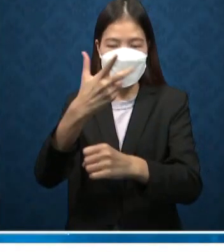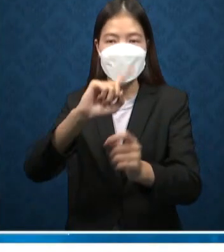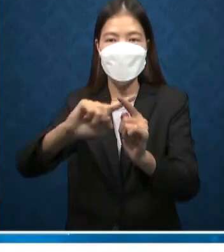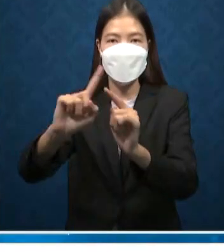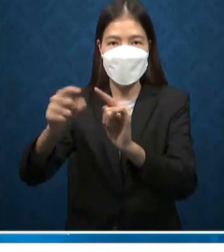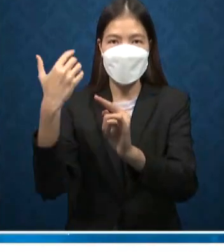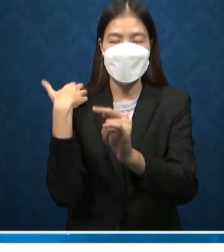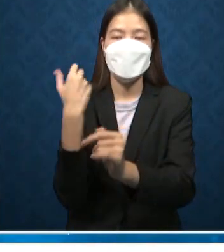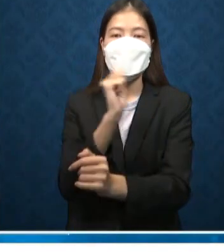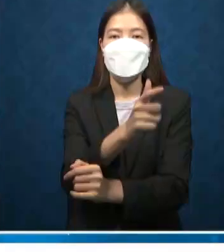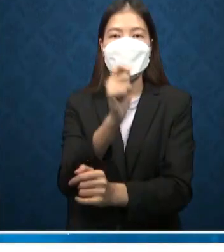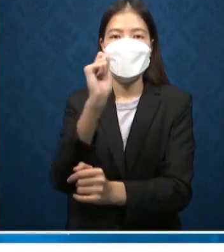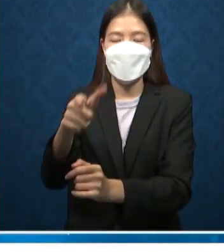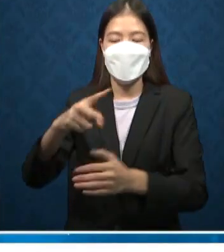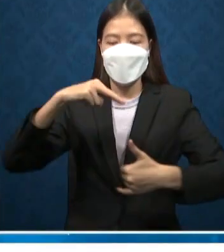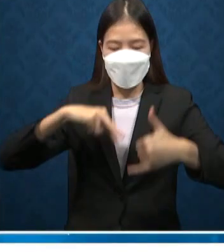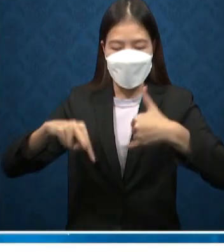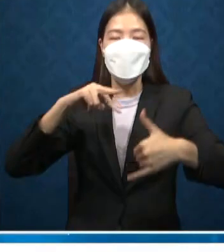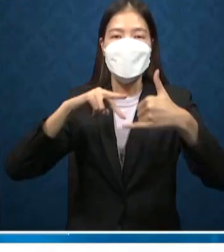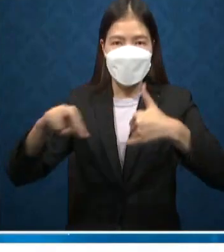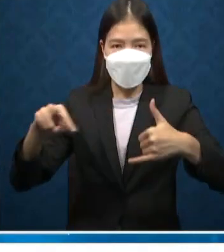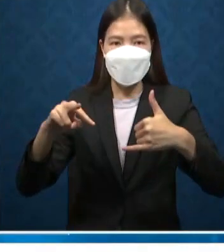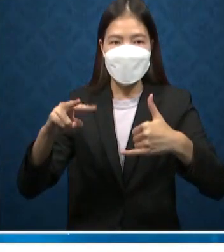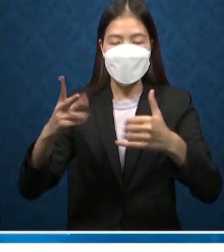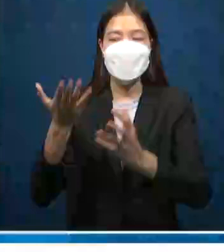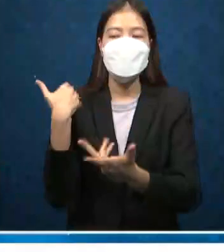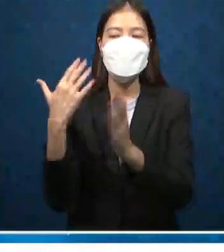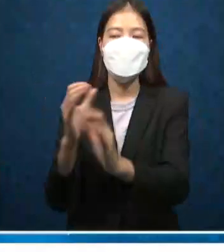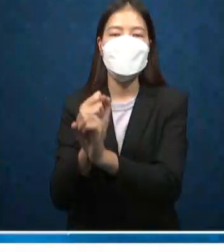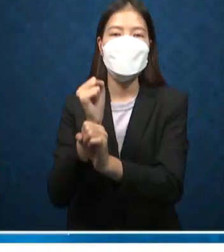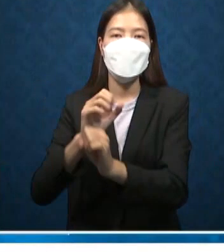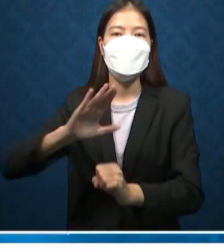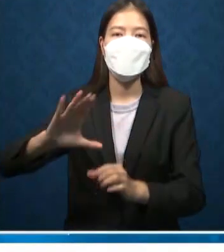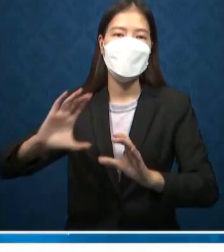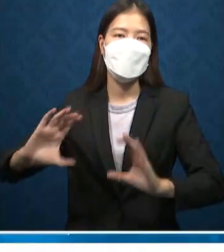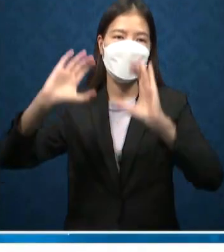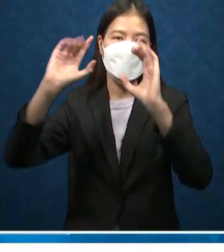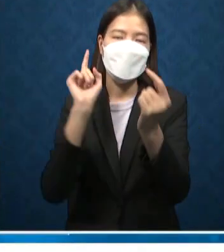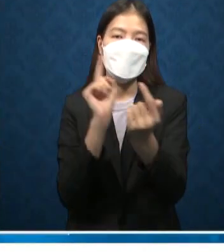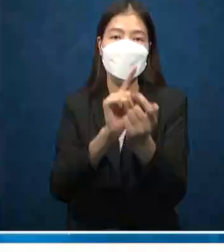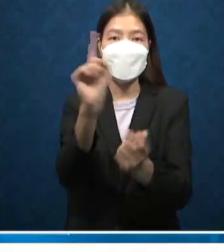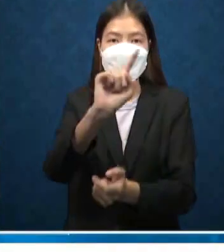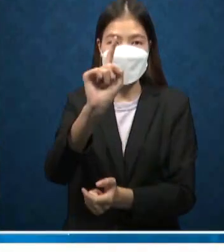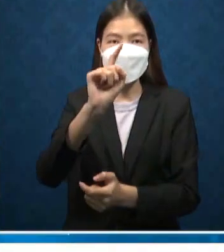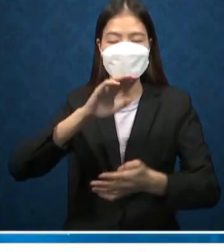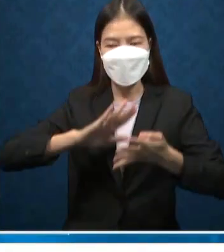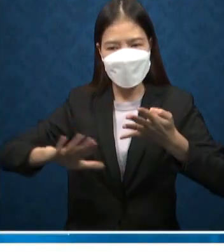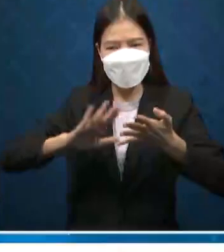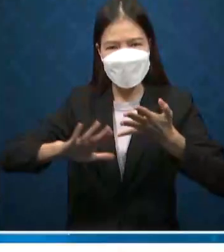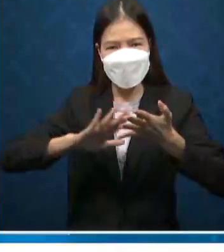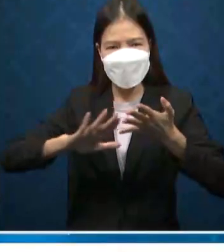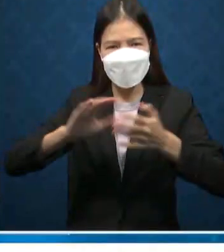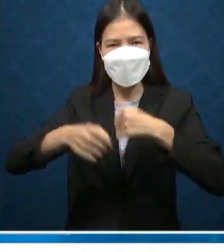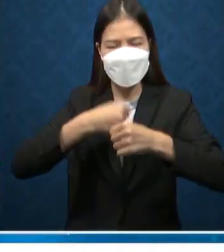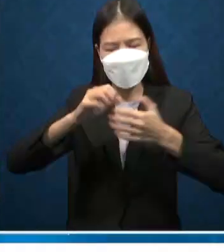าพยาบาลของข้าราชการลูกจ้างและพนักงานของรัฐเนี่ยพบว่าในช่วงปลายปีเงินงบประมาณ